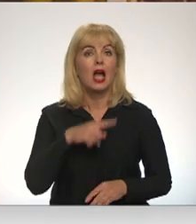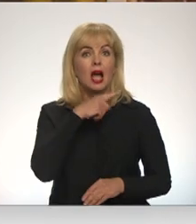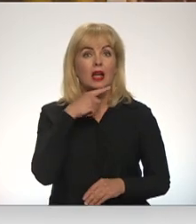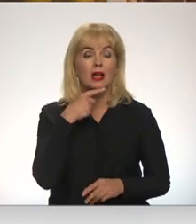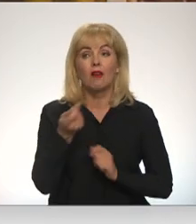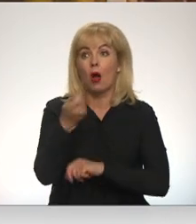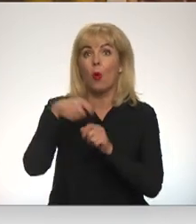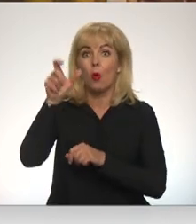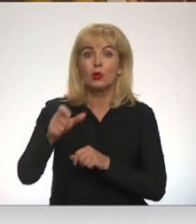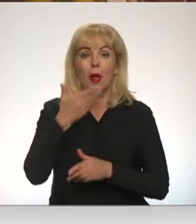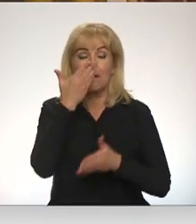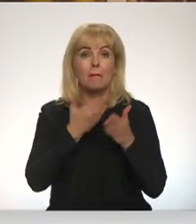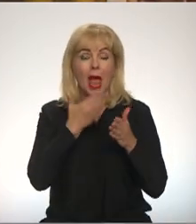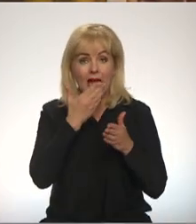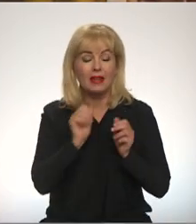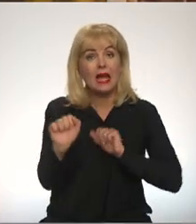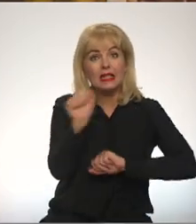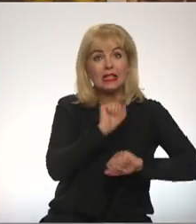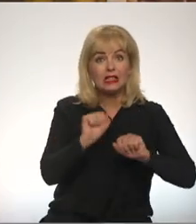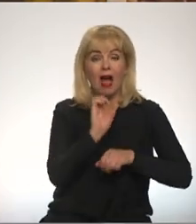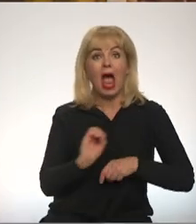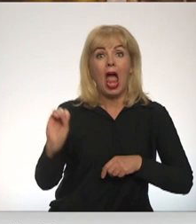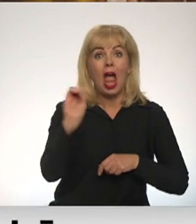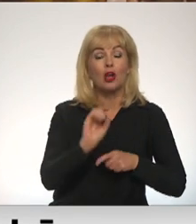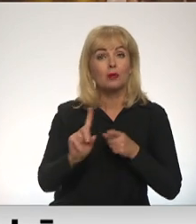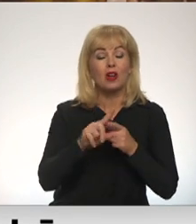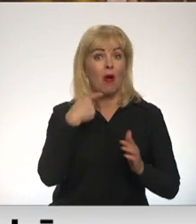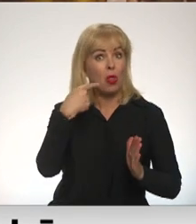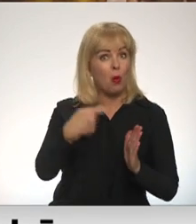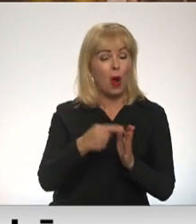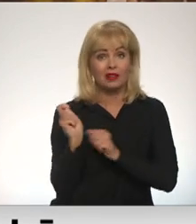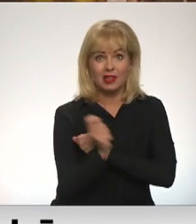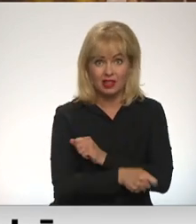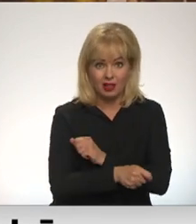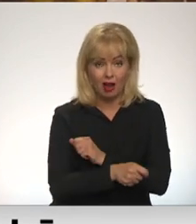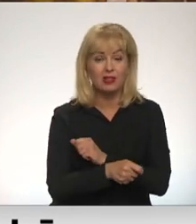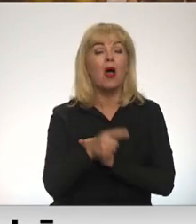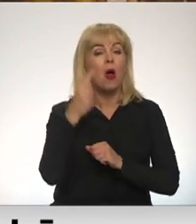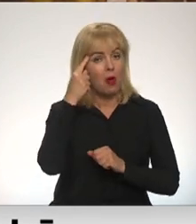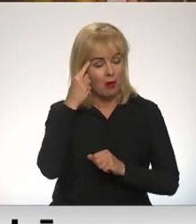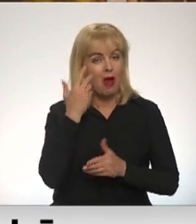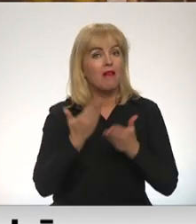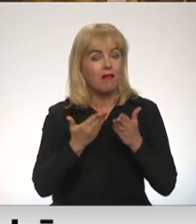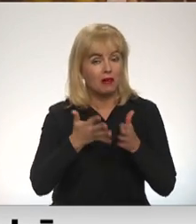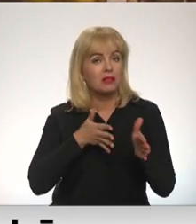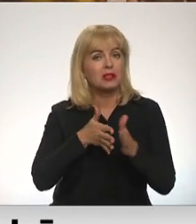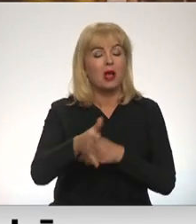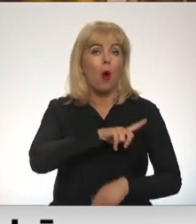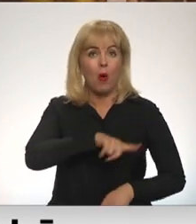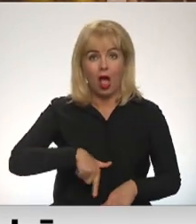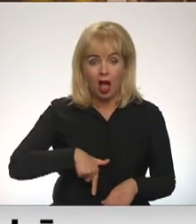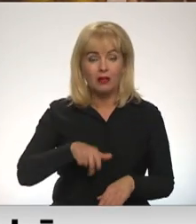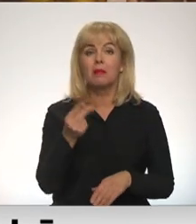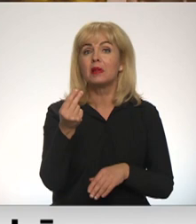Krievijas uzņēmēji mēģinājumi apiet Eiropas Savienības noteiktās sankcijas iespējams vēd arī cauri Latviju. Un naudas